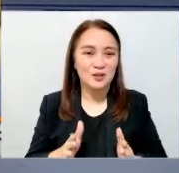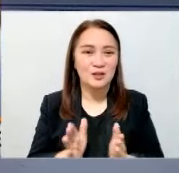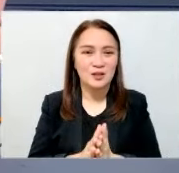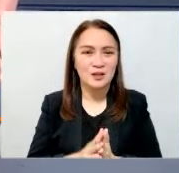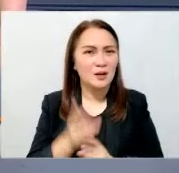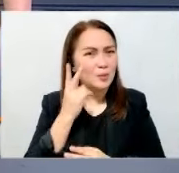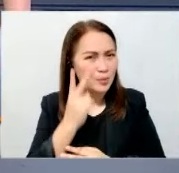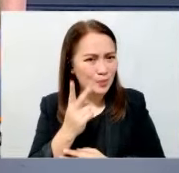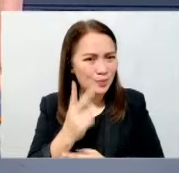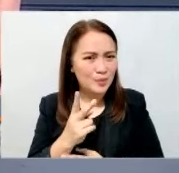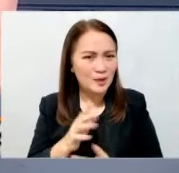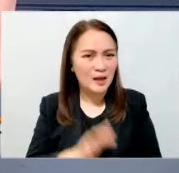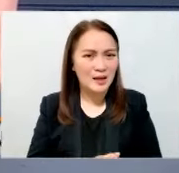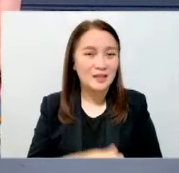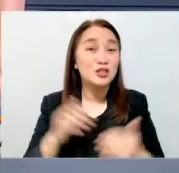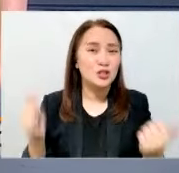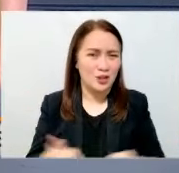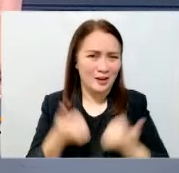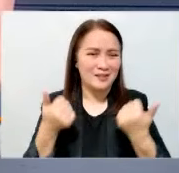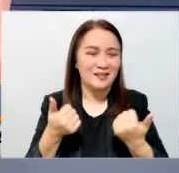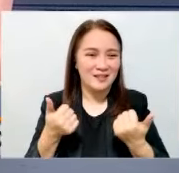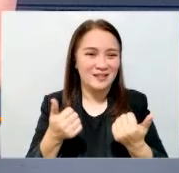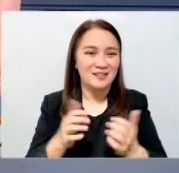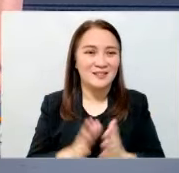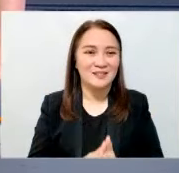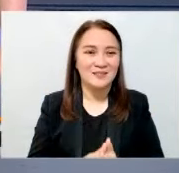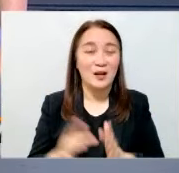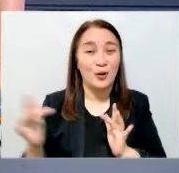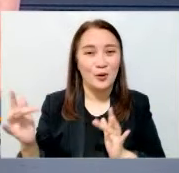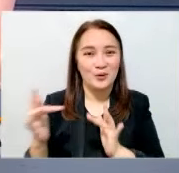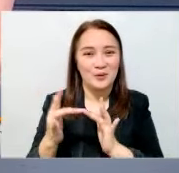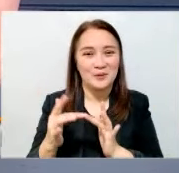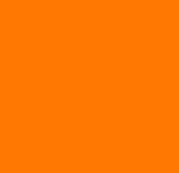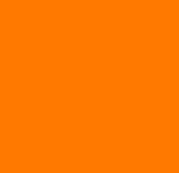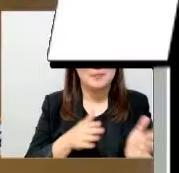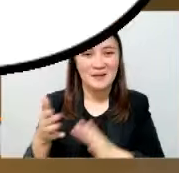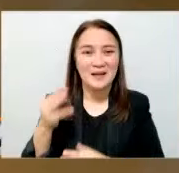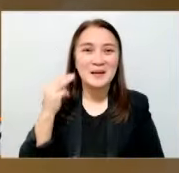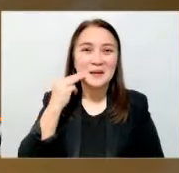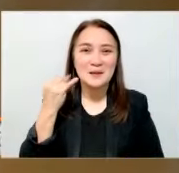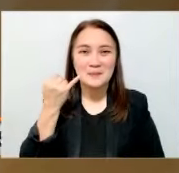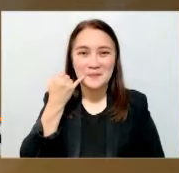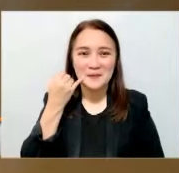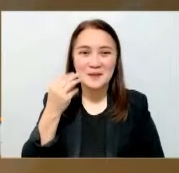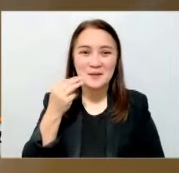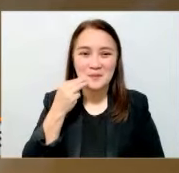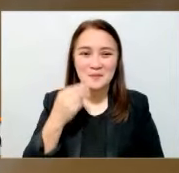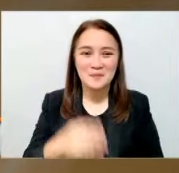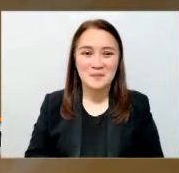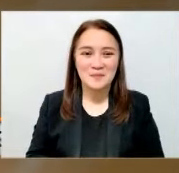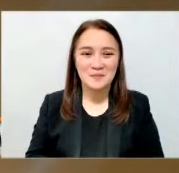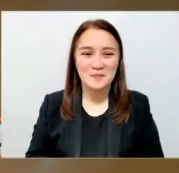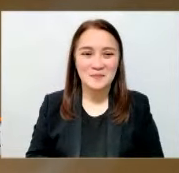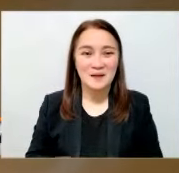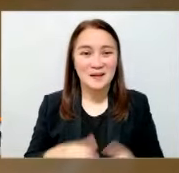natin ang kani-kanilang entry. Nasa frontline ng balitang yan, si MJ Marfori. Game start!